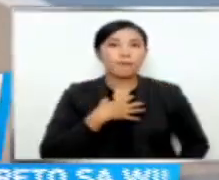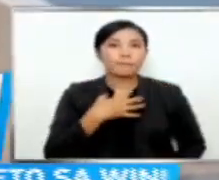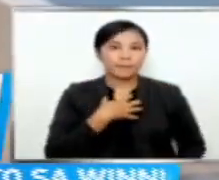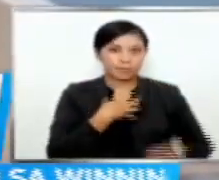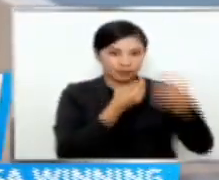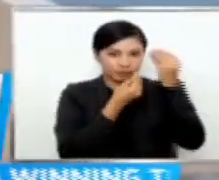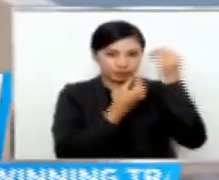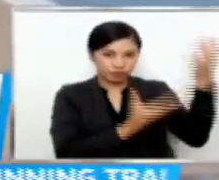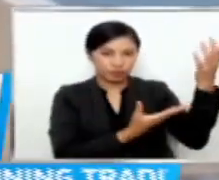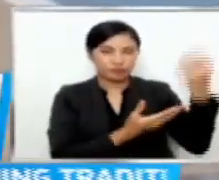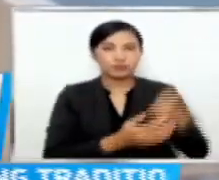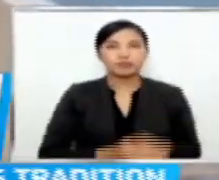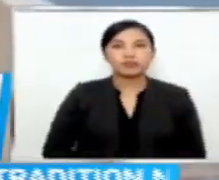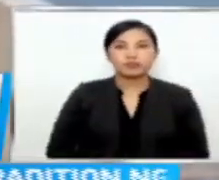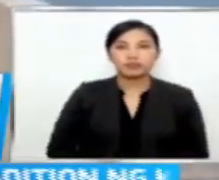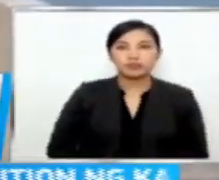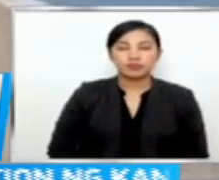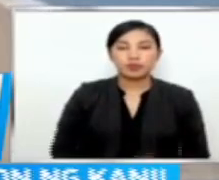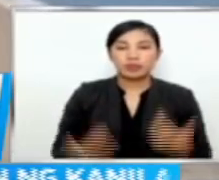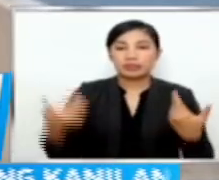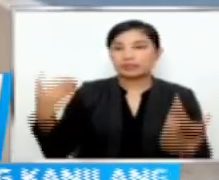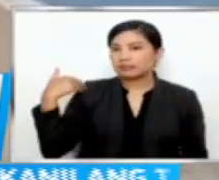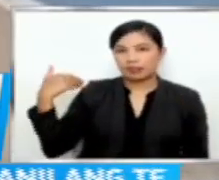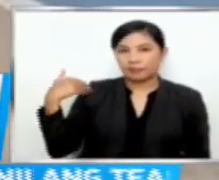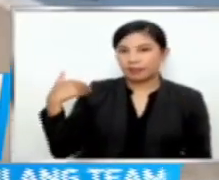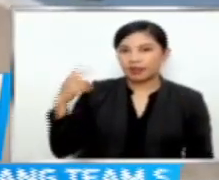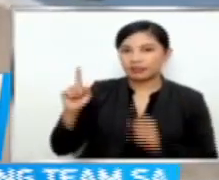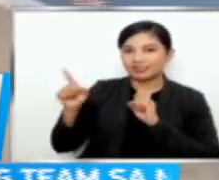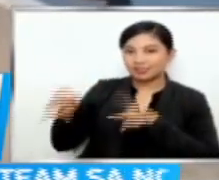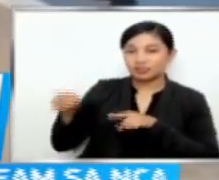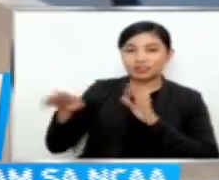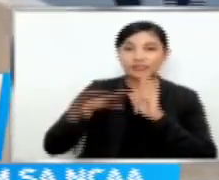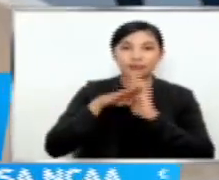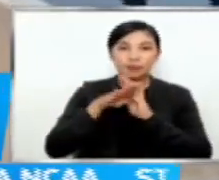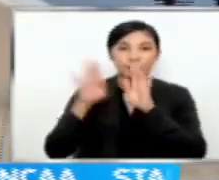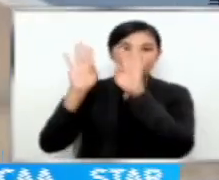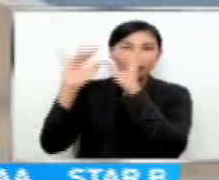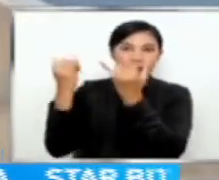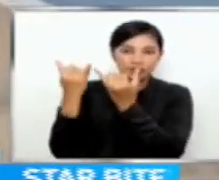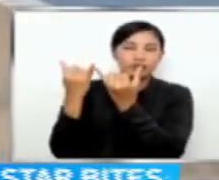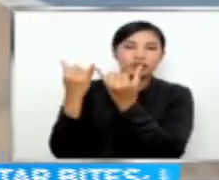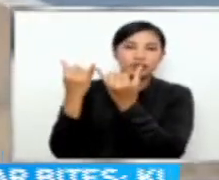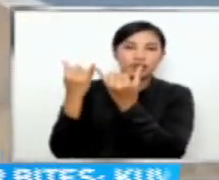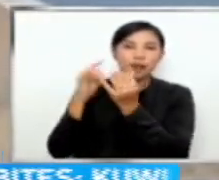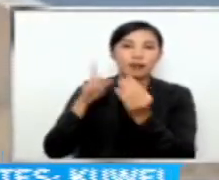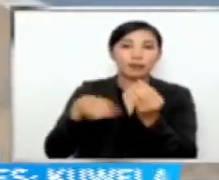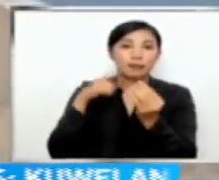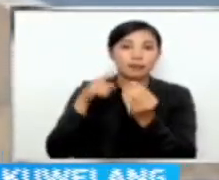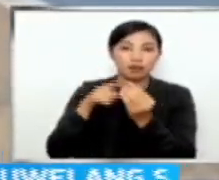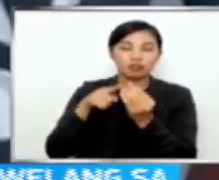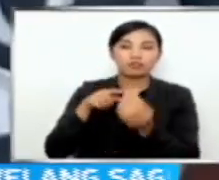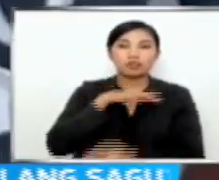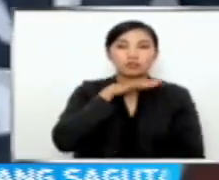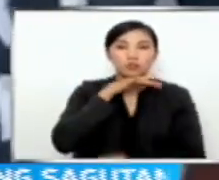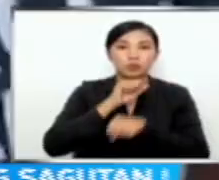Wala pang pahayag ang IPM Construction and Development Corporation kaugnay sa hiling ng mga garbage collector.